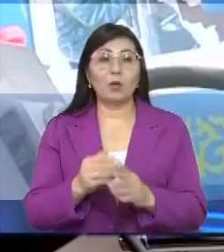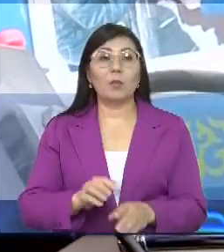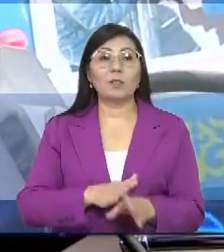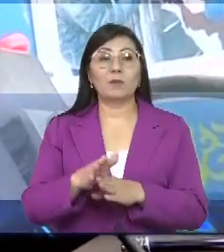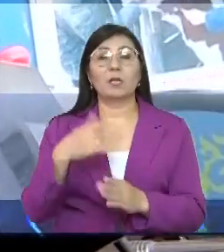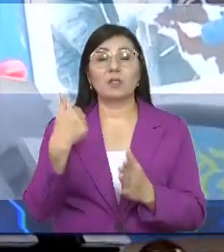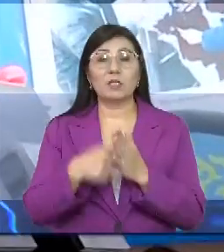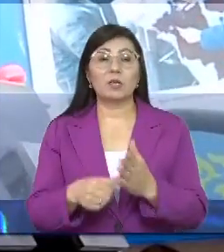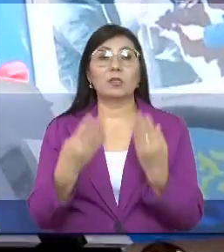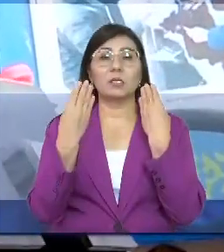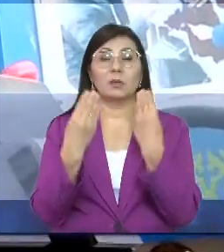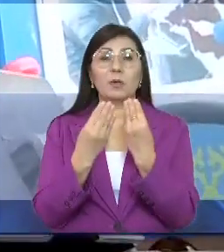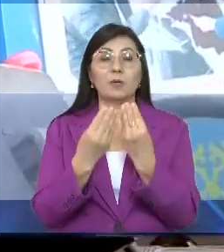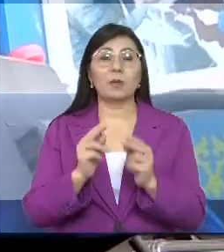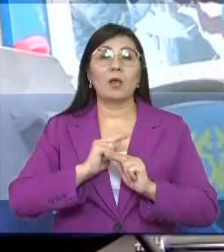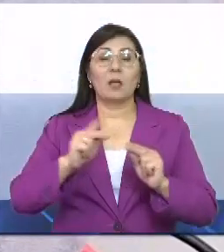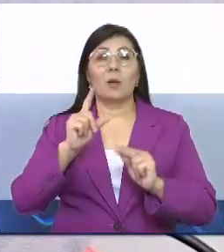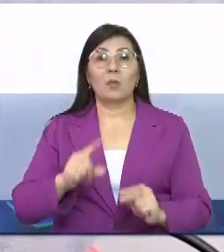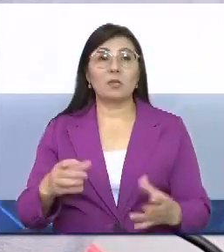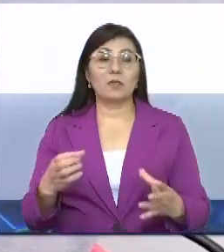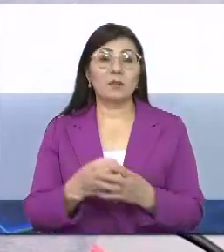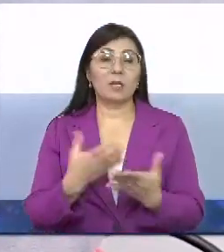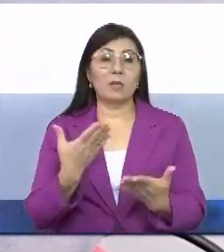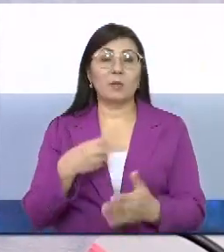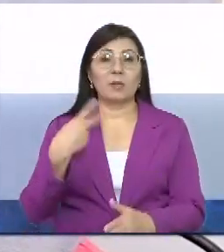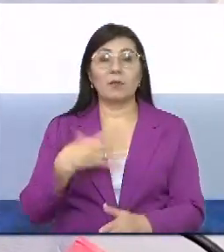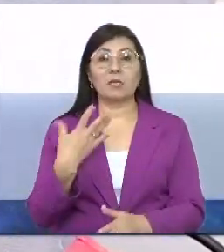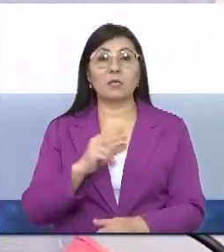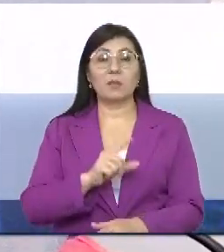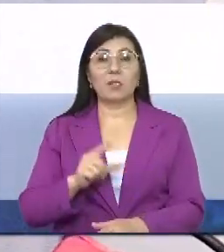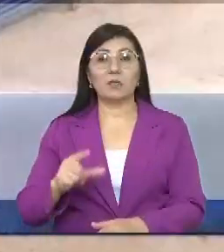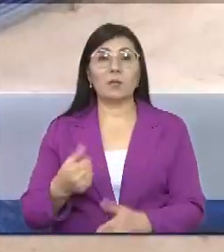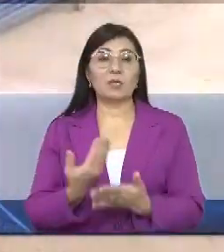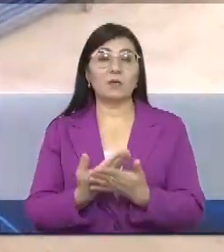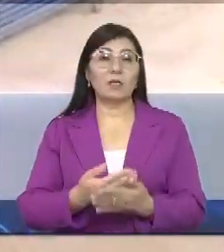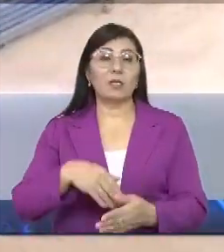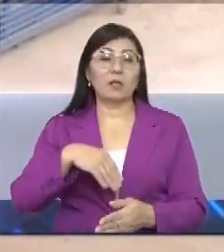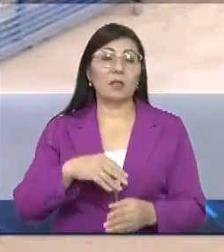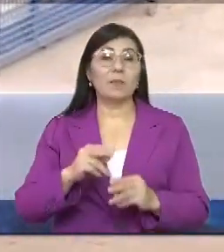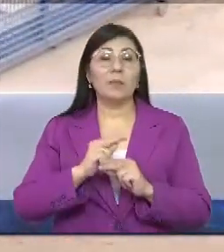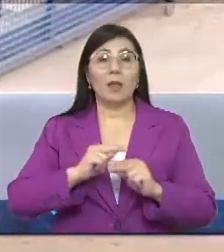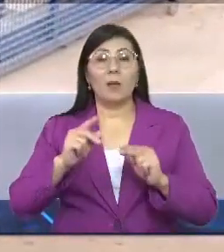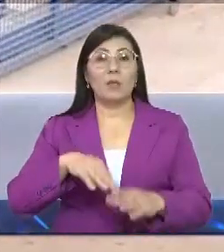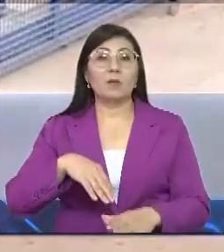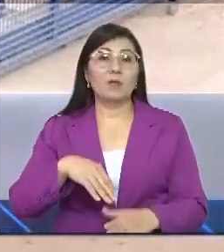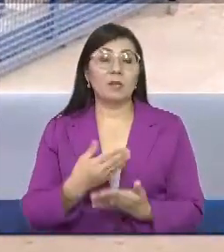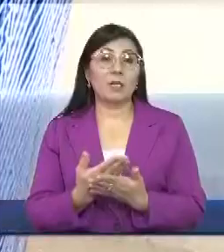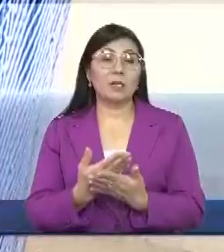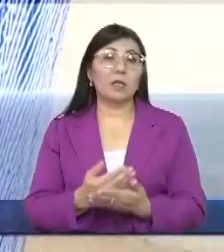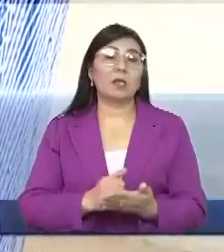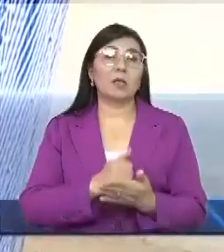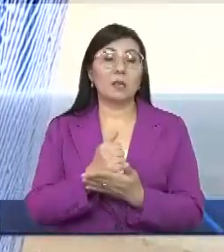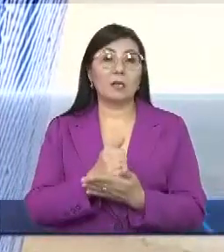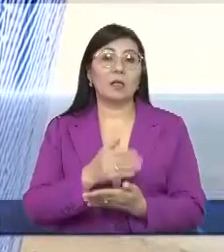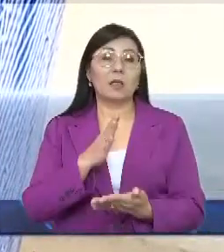отмечает свое 60-летие преподавательский состав колледжа составляет 25 человек кадрового дефицитах педагогах нет новом учебном году